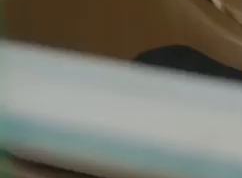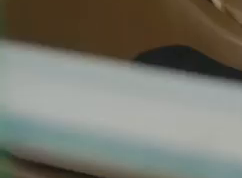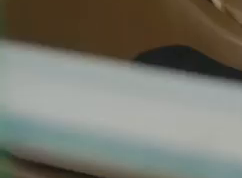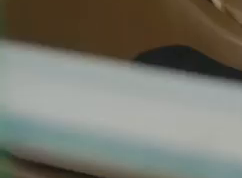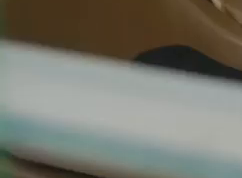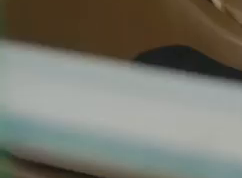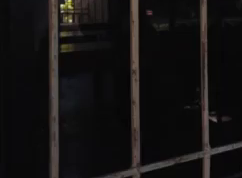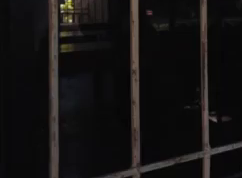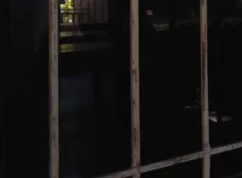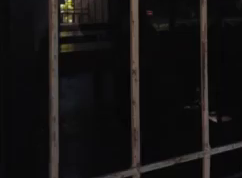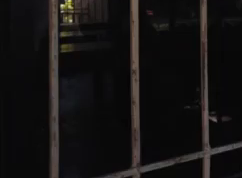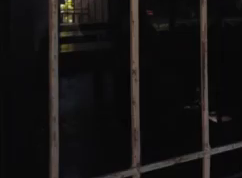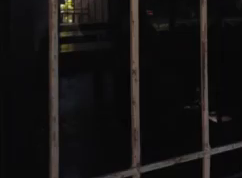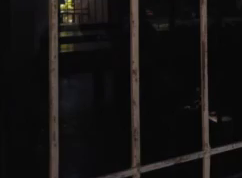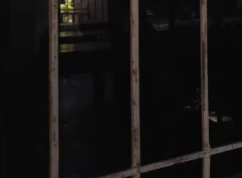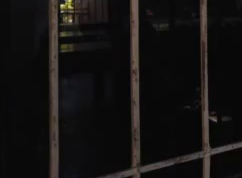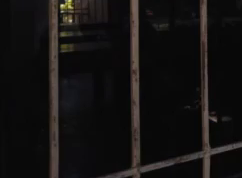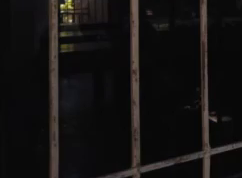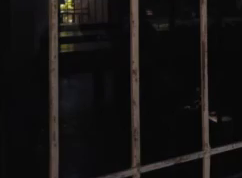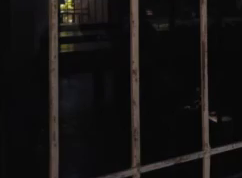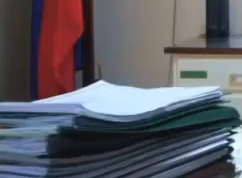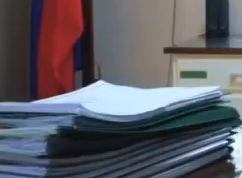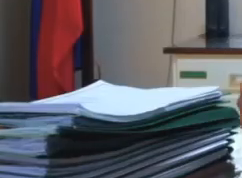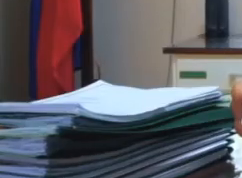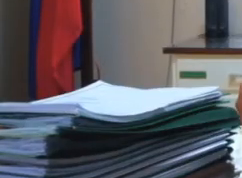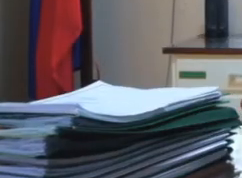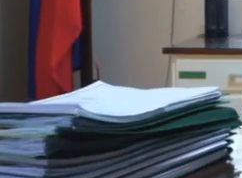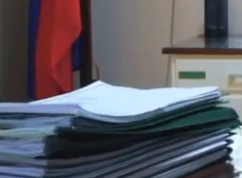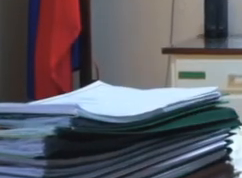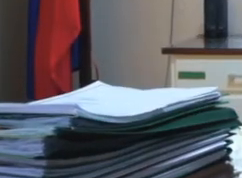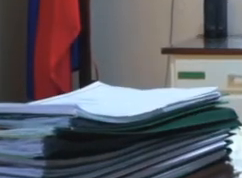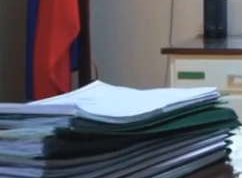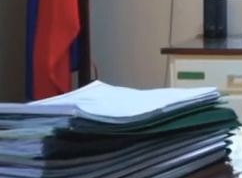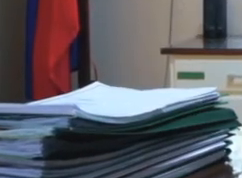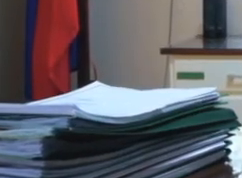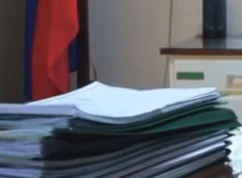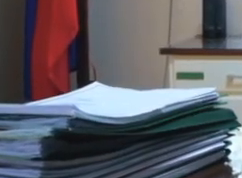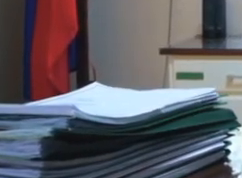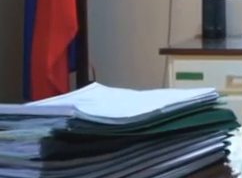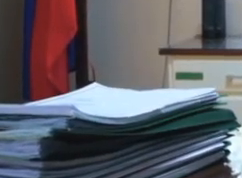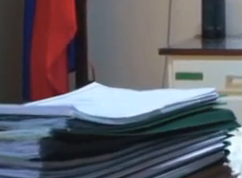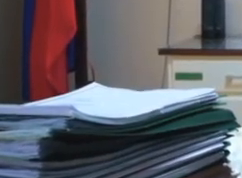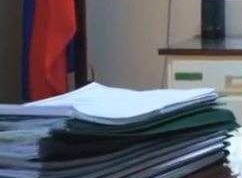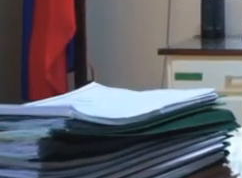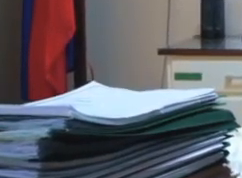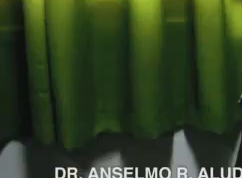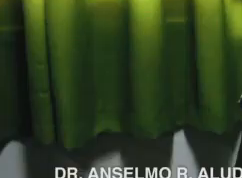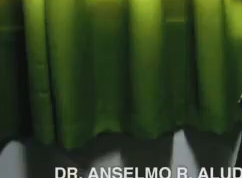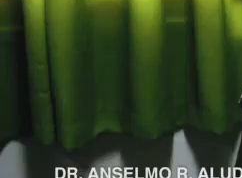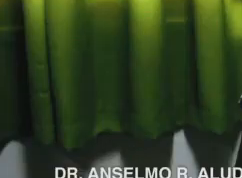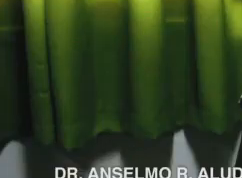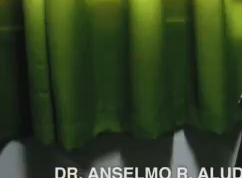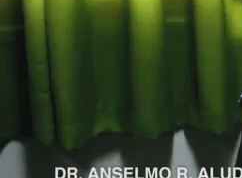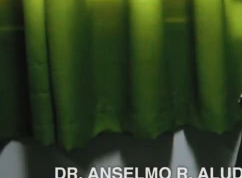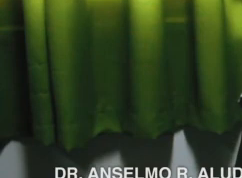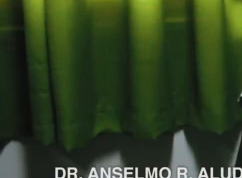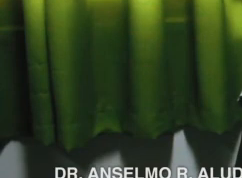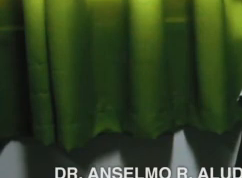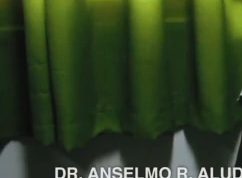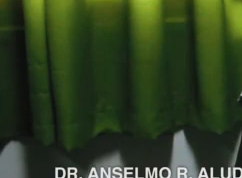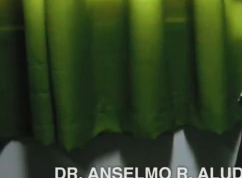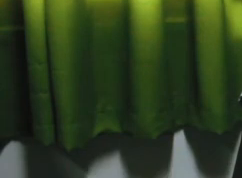masaya, inihahatid ng mga magulang, but all these things at this point in time, wala. Na kung